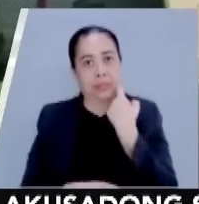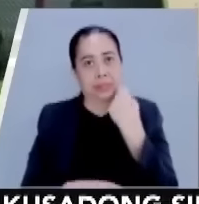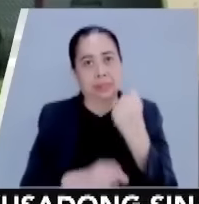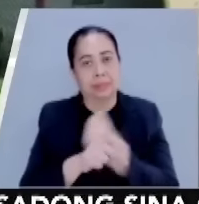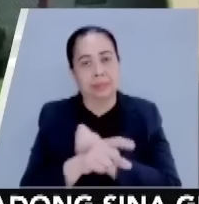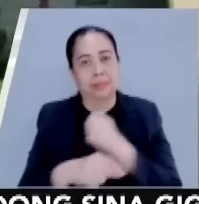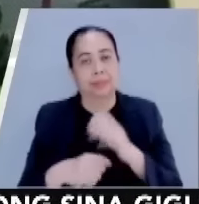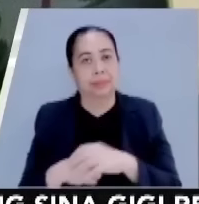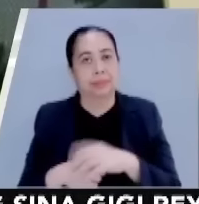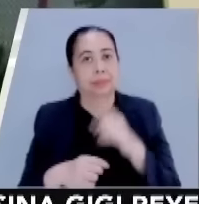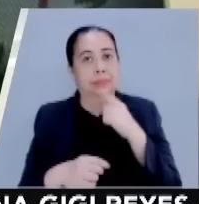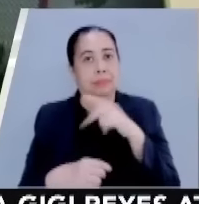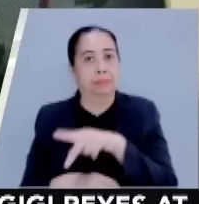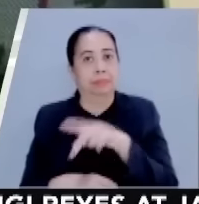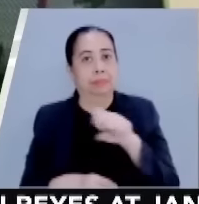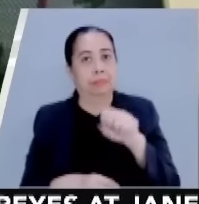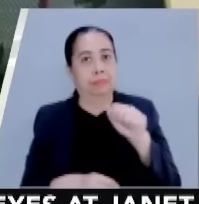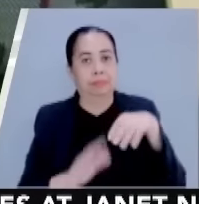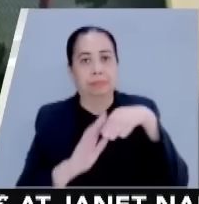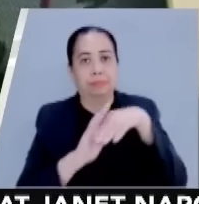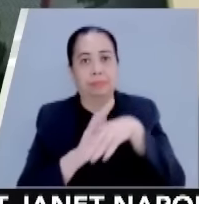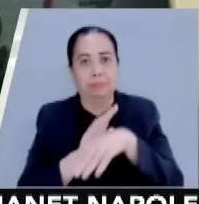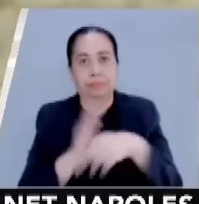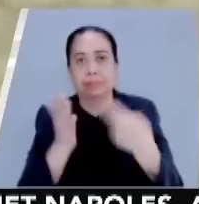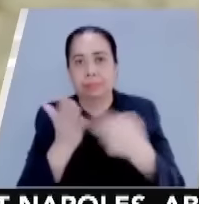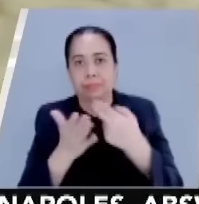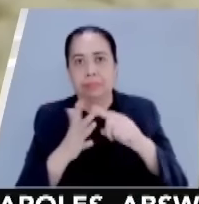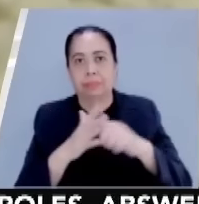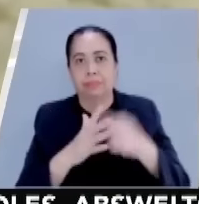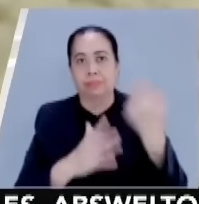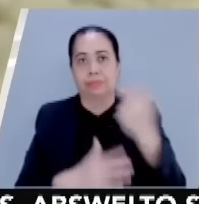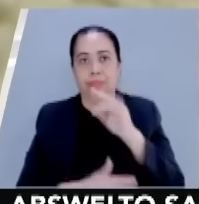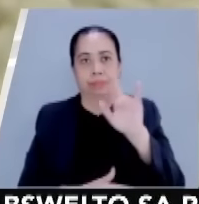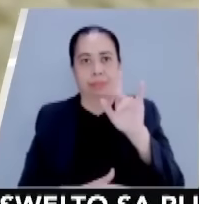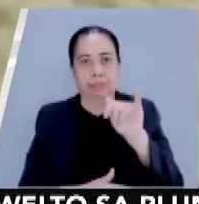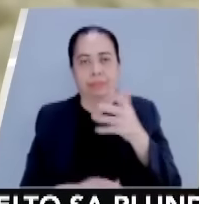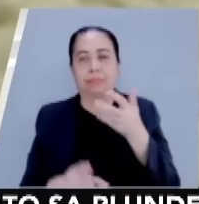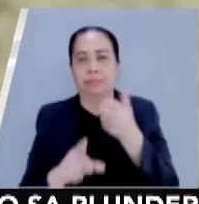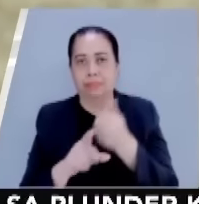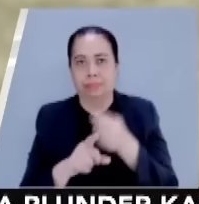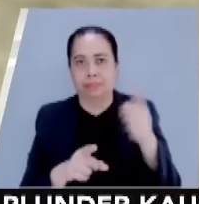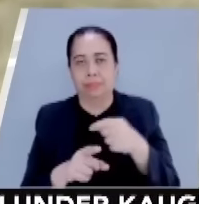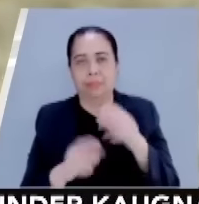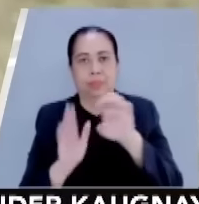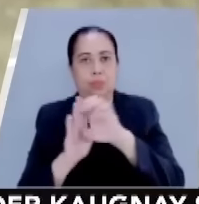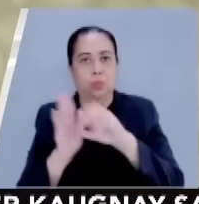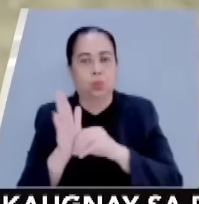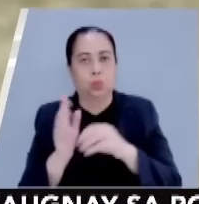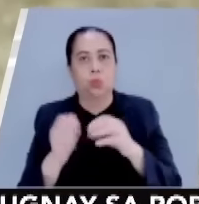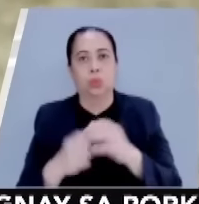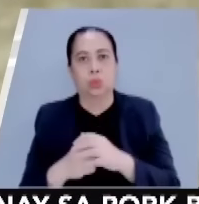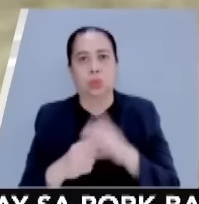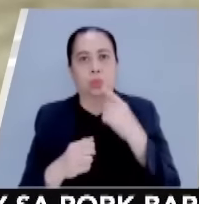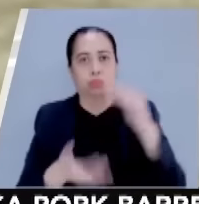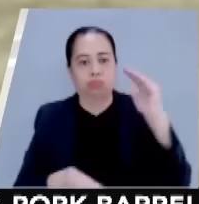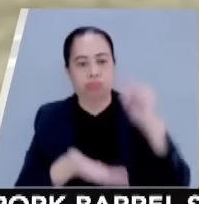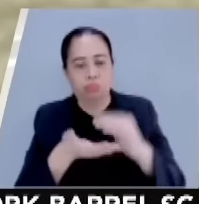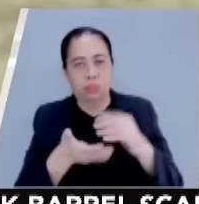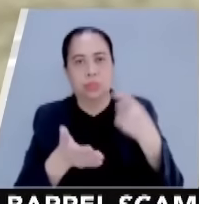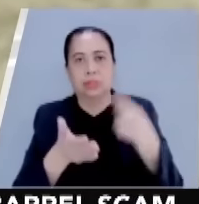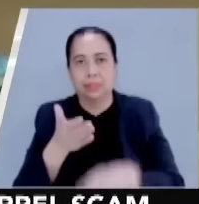ng PSA, pababa na ang presyo ng bigas simula pa noong Hulyo. Epekto na raw ito ng executive order na nagpapababa sa taripa sa